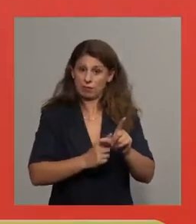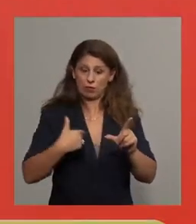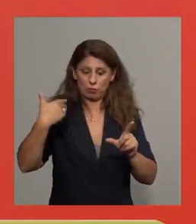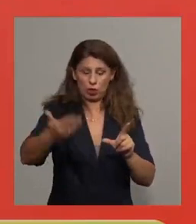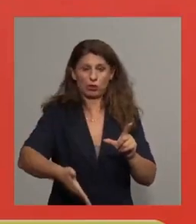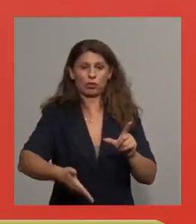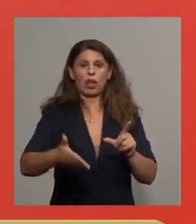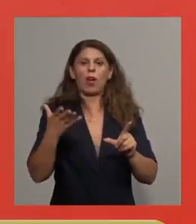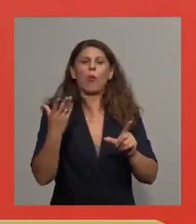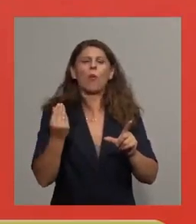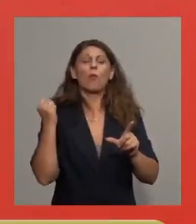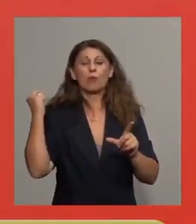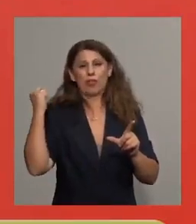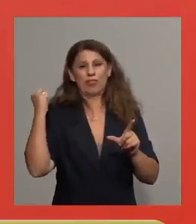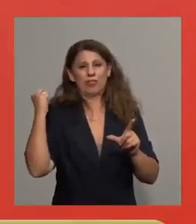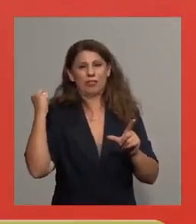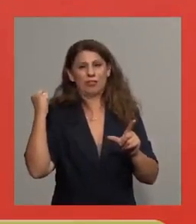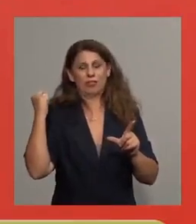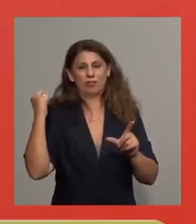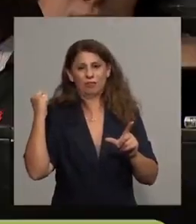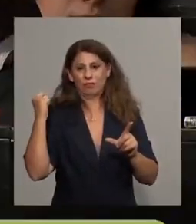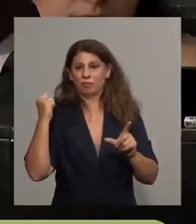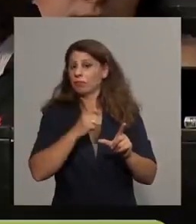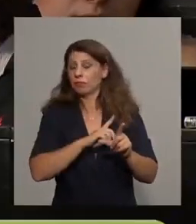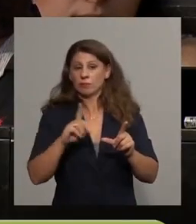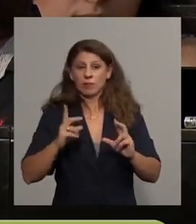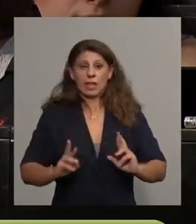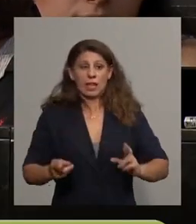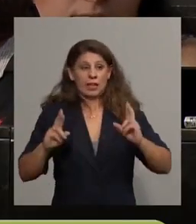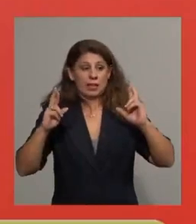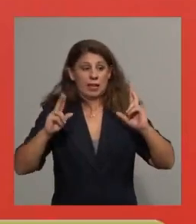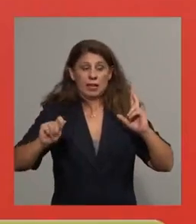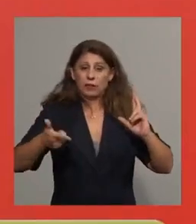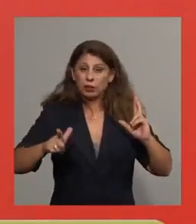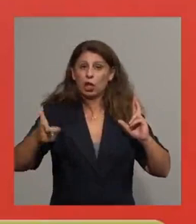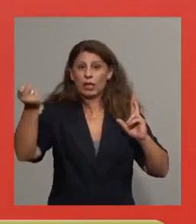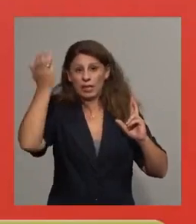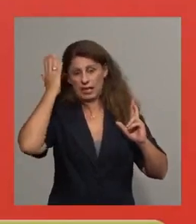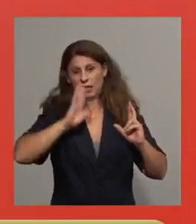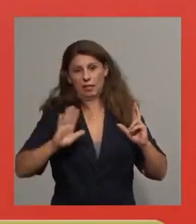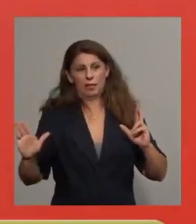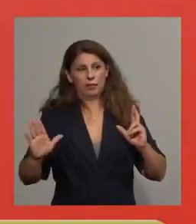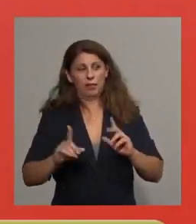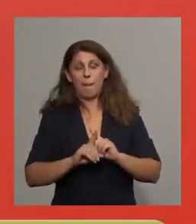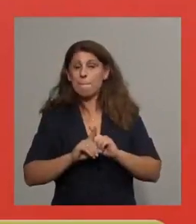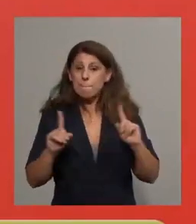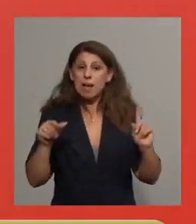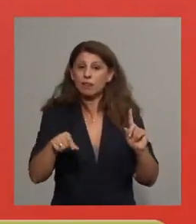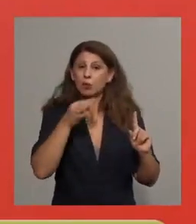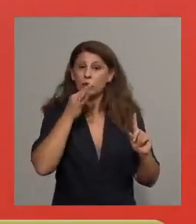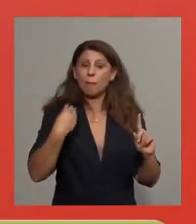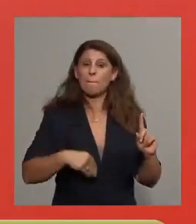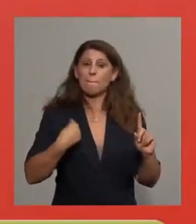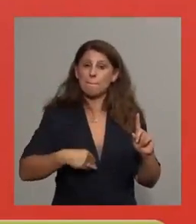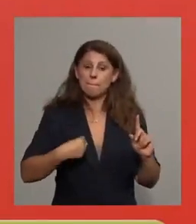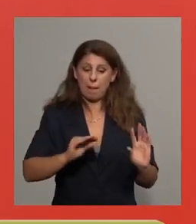μπροστά, πολύ πιο δυνατό, ενάντια στην ενεργειακή φτώχεια και ακρίβεια, ενάντια στη λεγόμενη